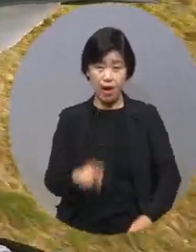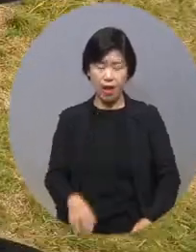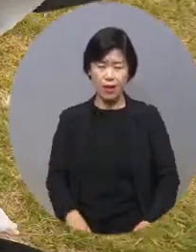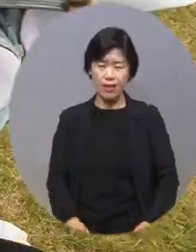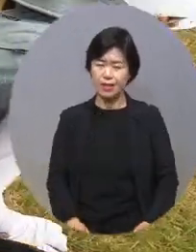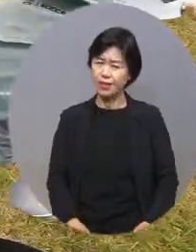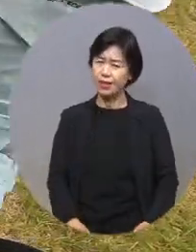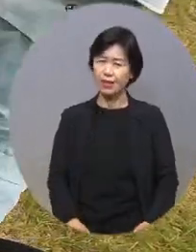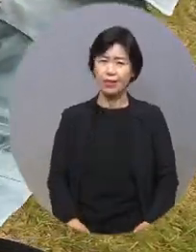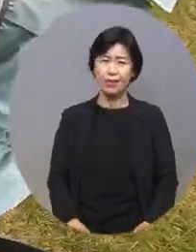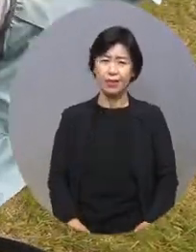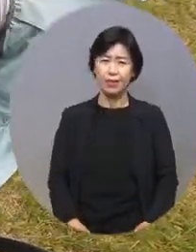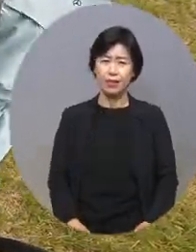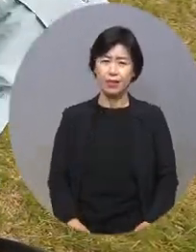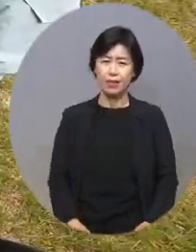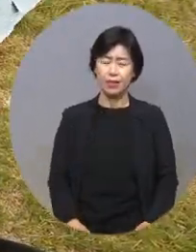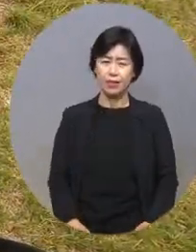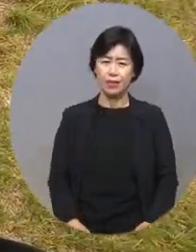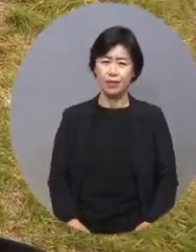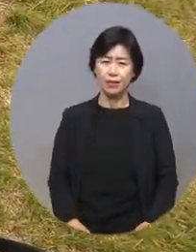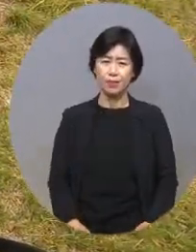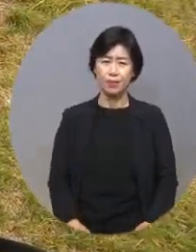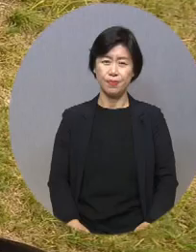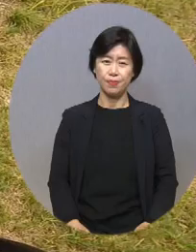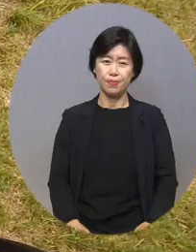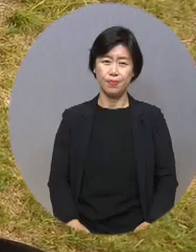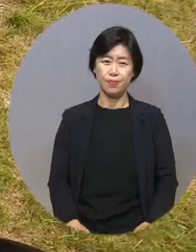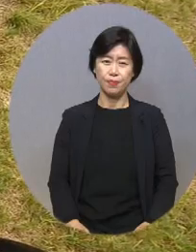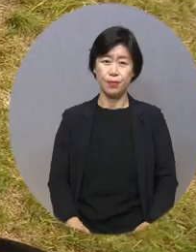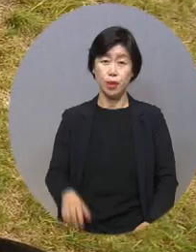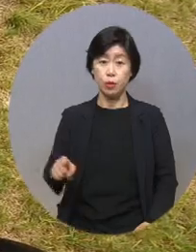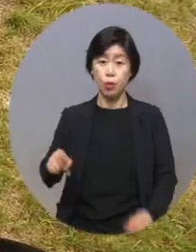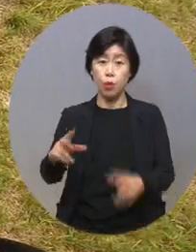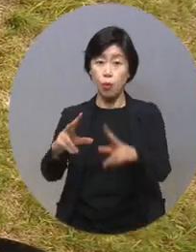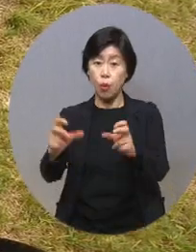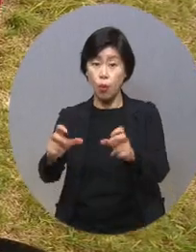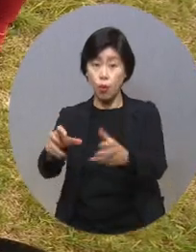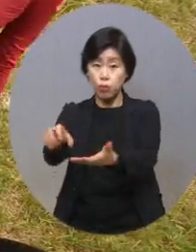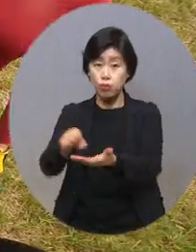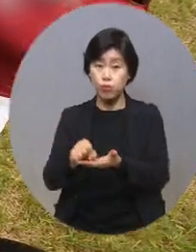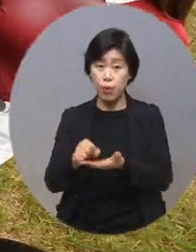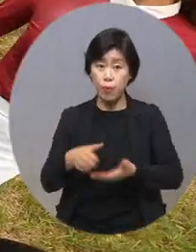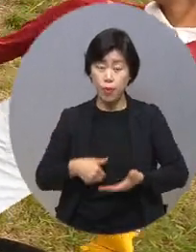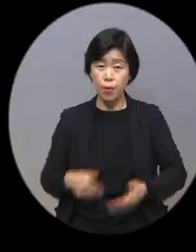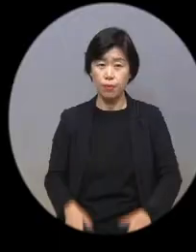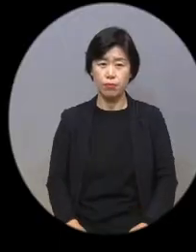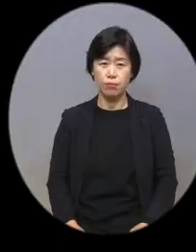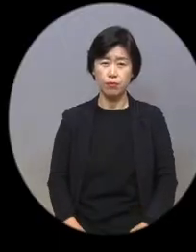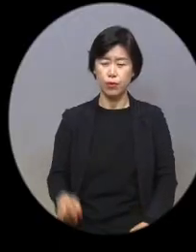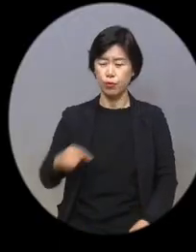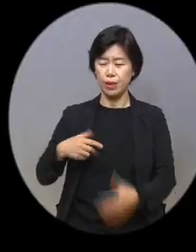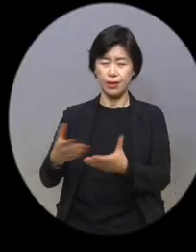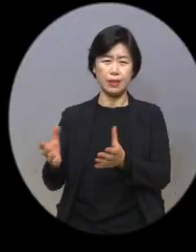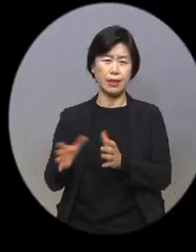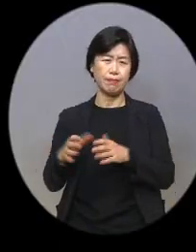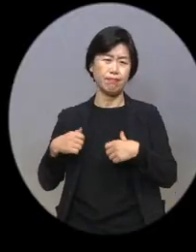진짜 네, 마주치지 맙시다. 어, 족보를 주어야 되는데? 저희 기부업 되는 거죠? 저희 기부업 하겠습니다.